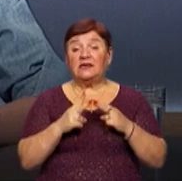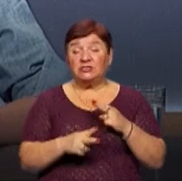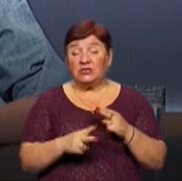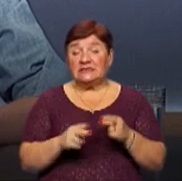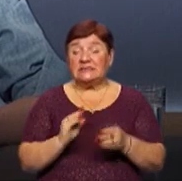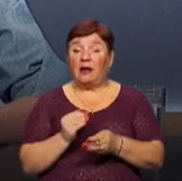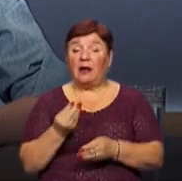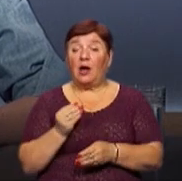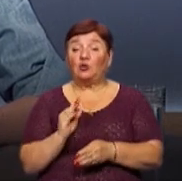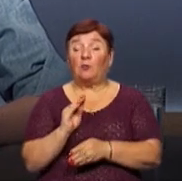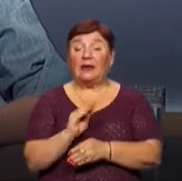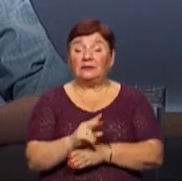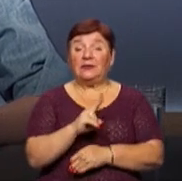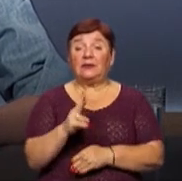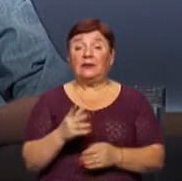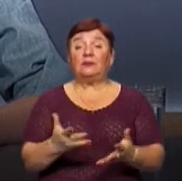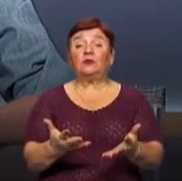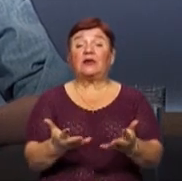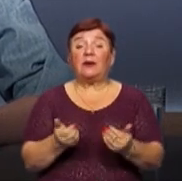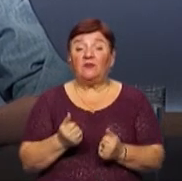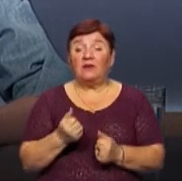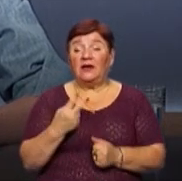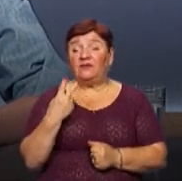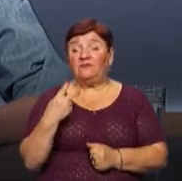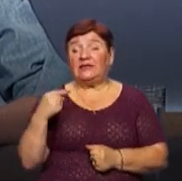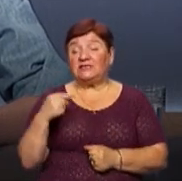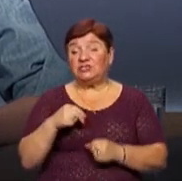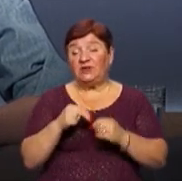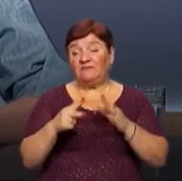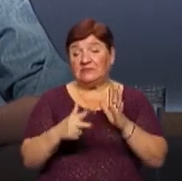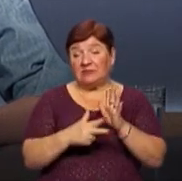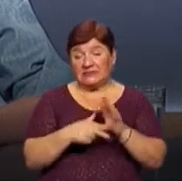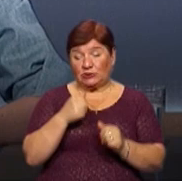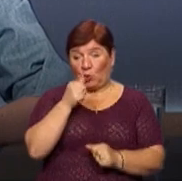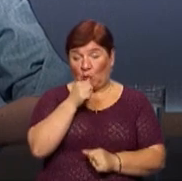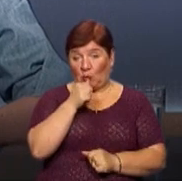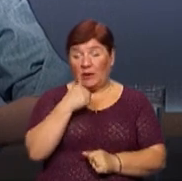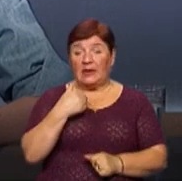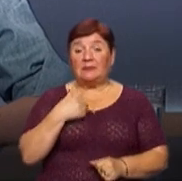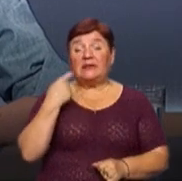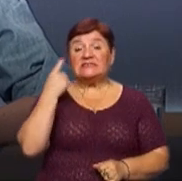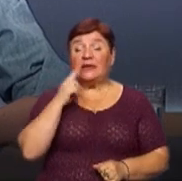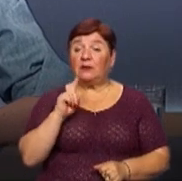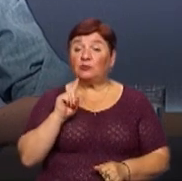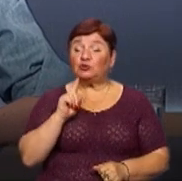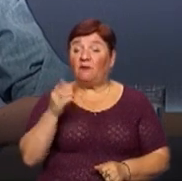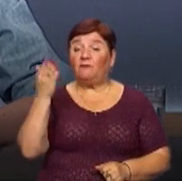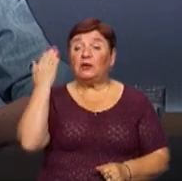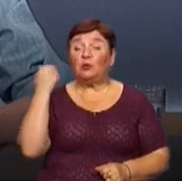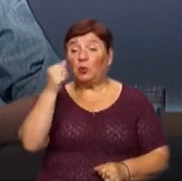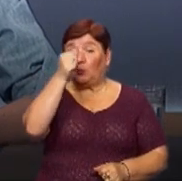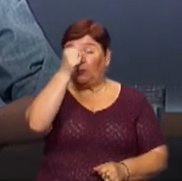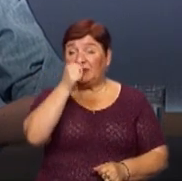закінчилися їхні доплати, які вони отримували з 2018 року. І знаємо, що в минулому